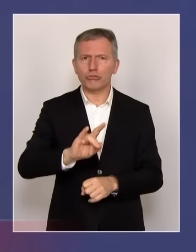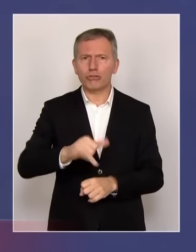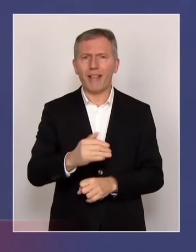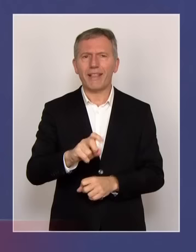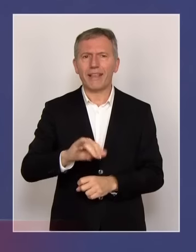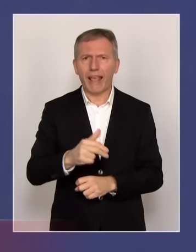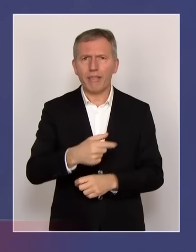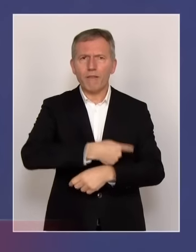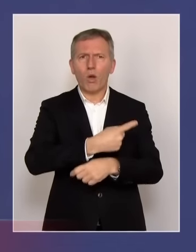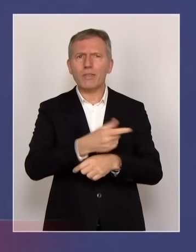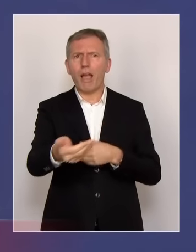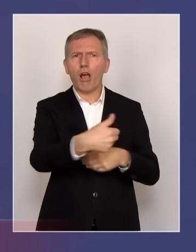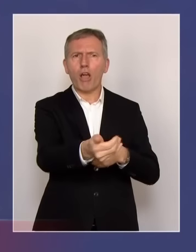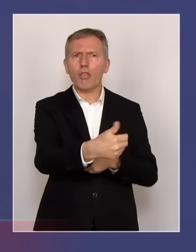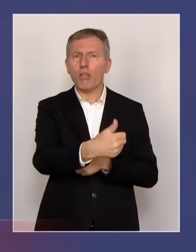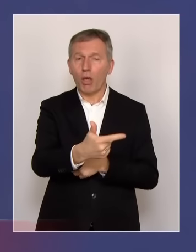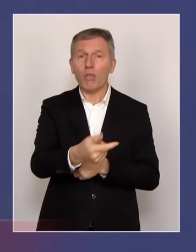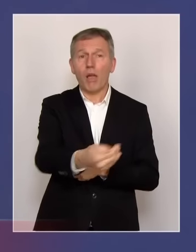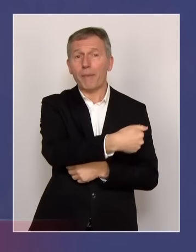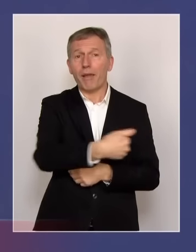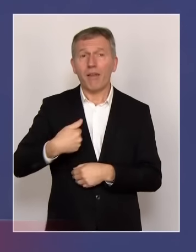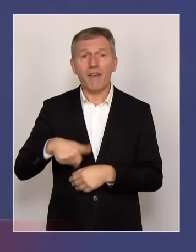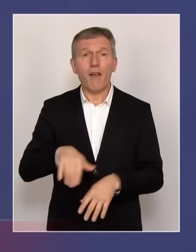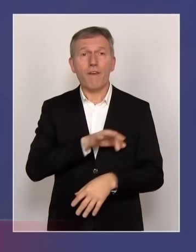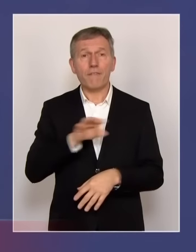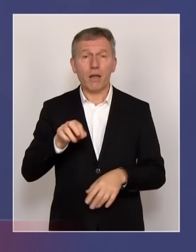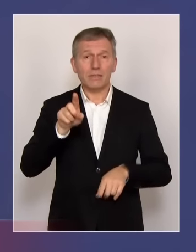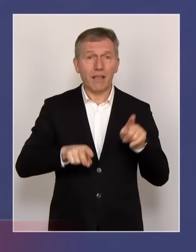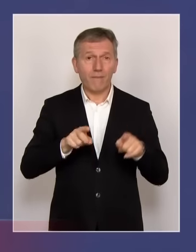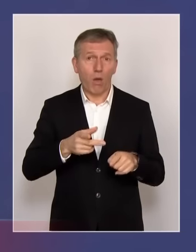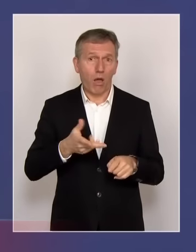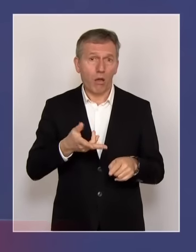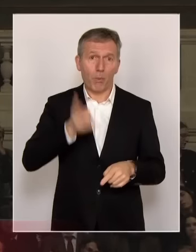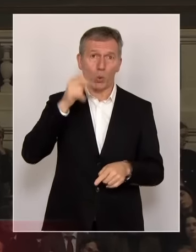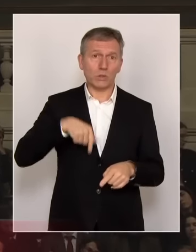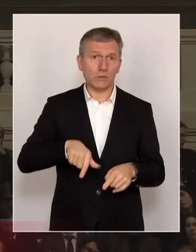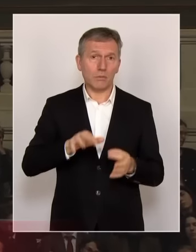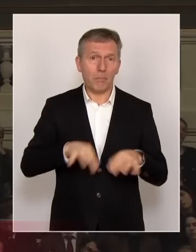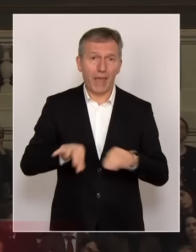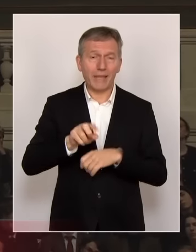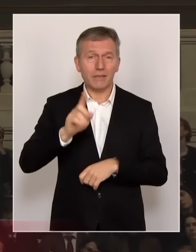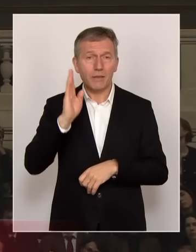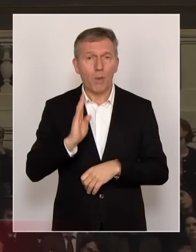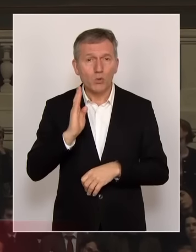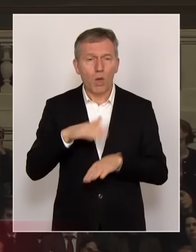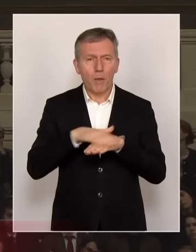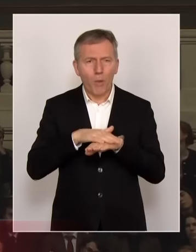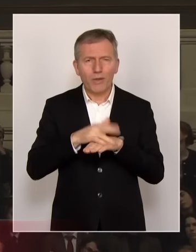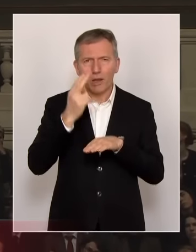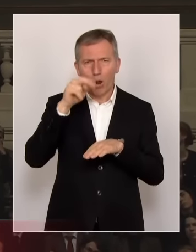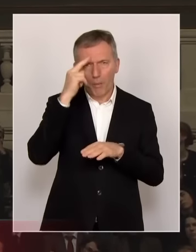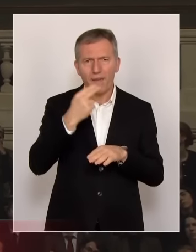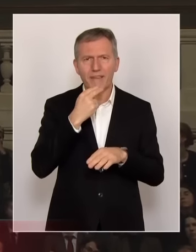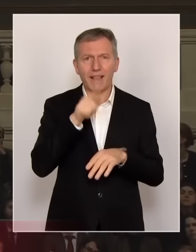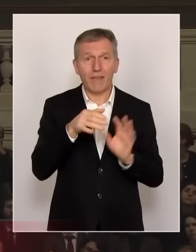d'autres frontières. Et donc la France, parfois plus que d'autres, a besoin d'une politique européenne efficace et d'une bonne